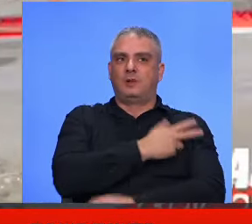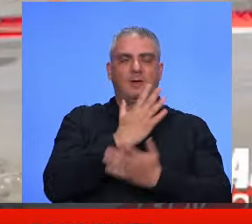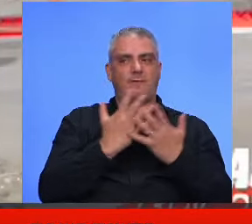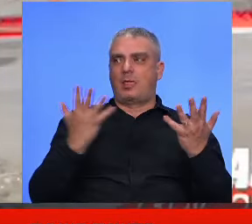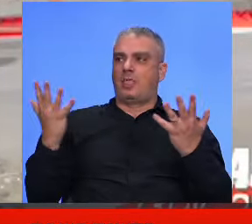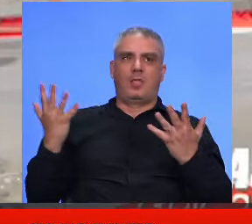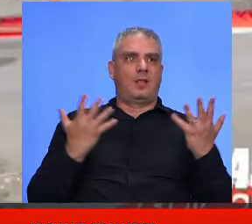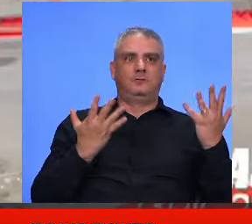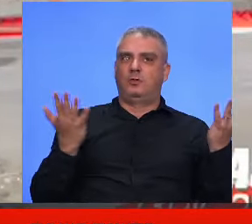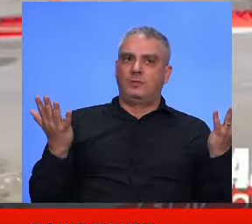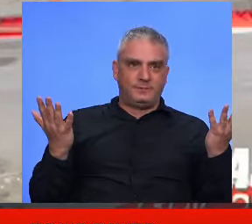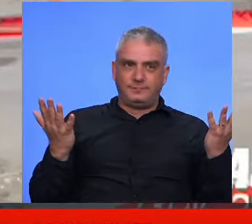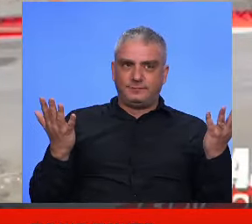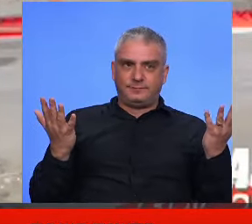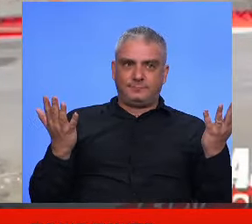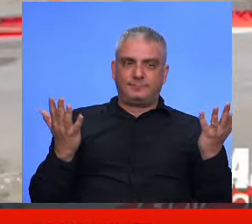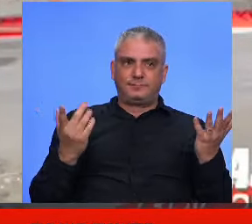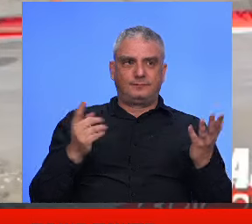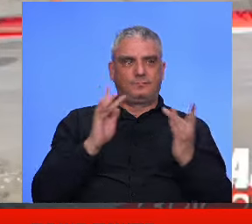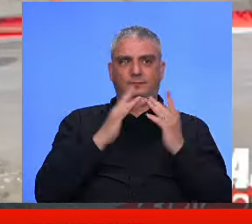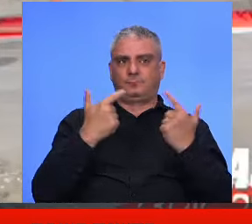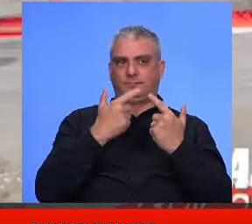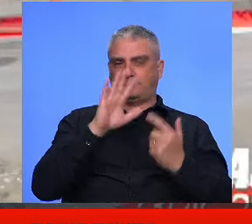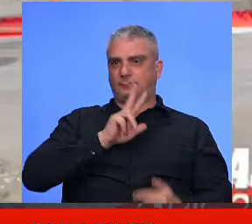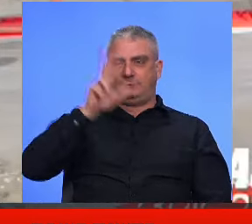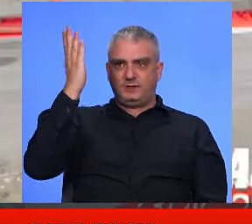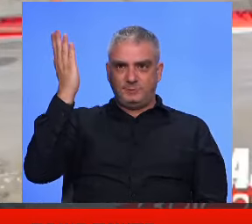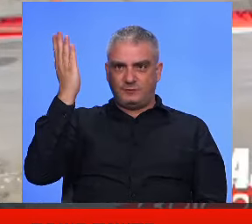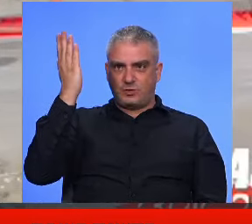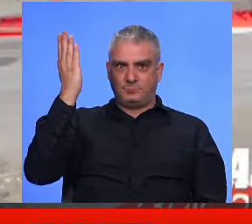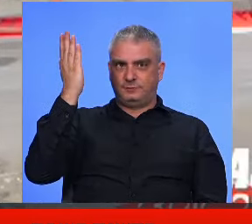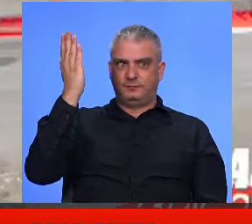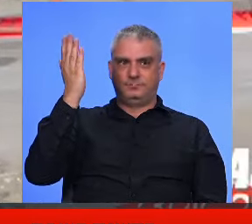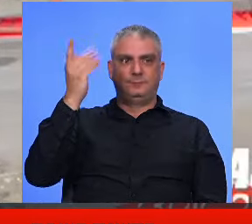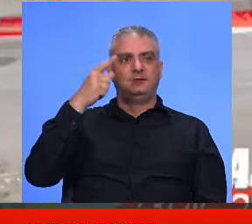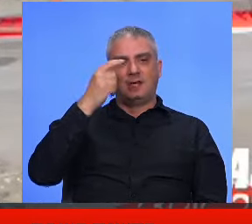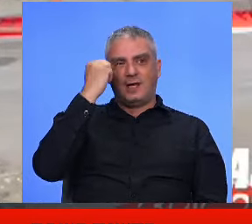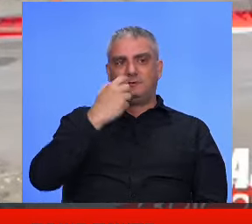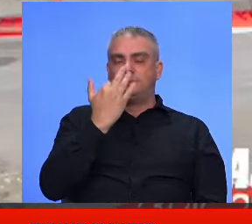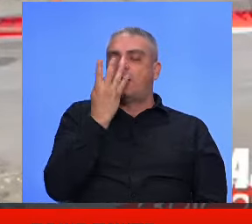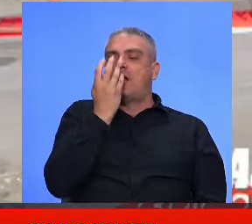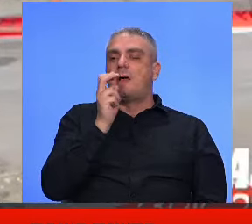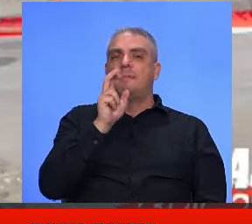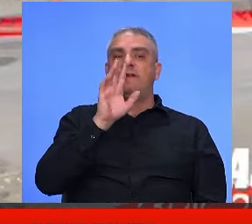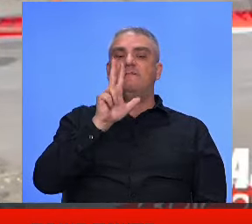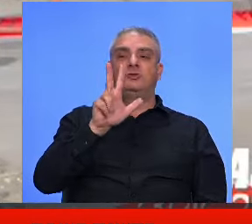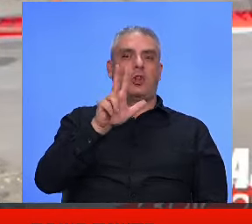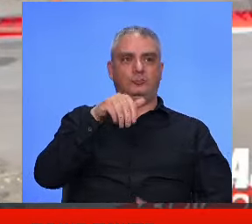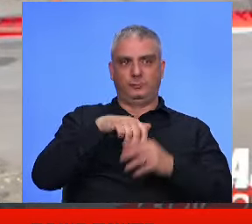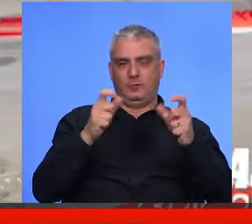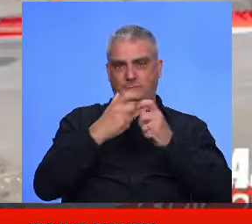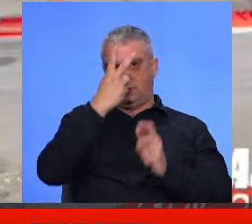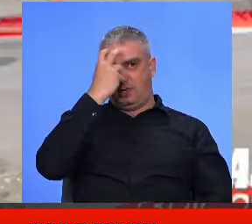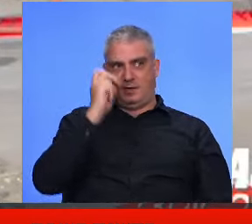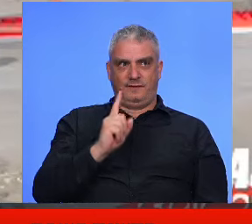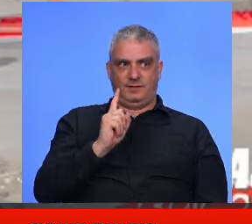עומדת חסרת אונים מול המלחמה שמתקיימת בצפון. זהו הרצח מספר 43 במגזר